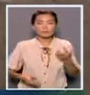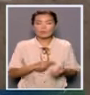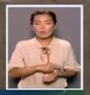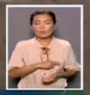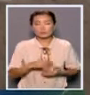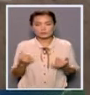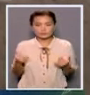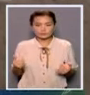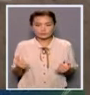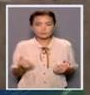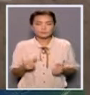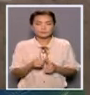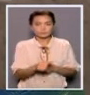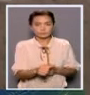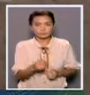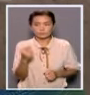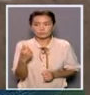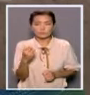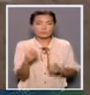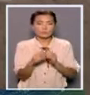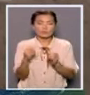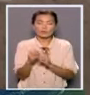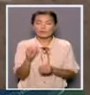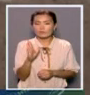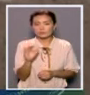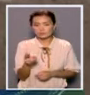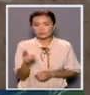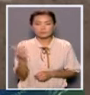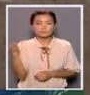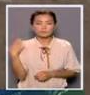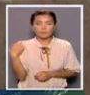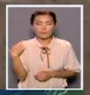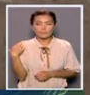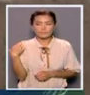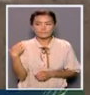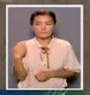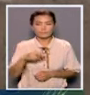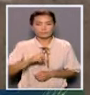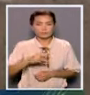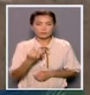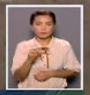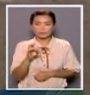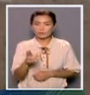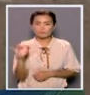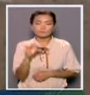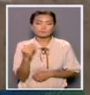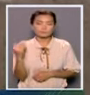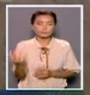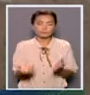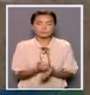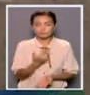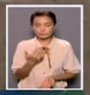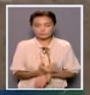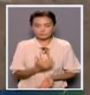кезеңде бұдан 11-13 ғасырдағы, біздің заманымыздағы пешенек дәуірінің қазбасы да табылып отыр.